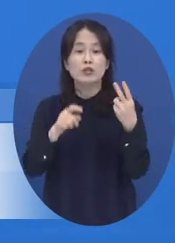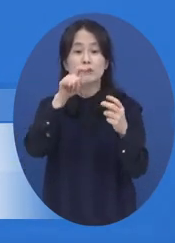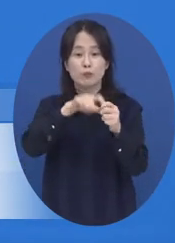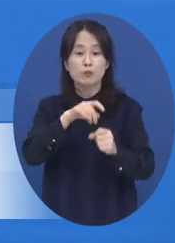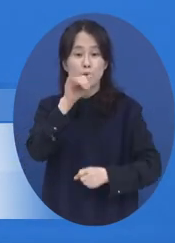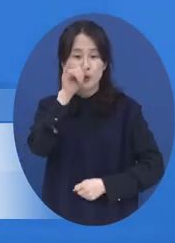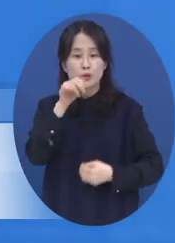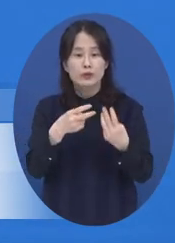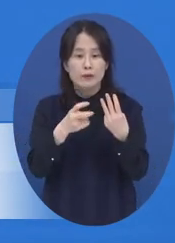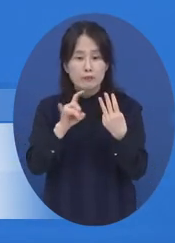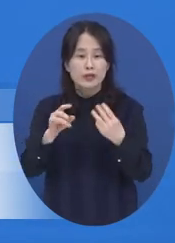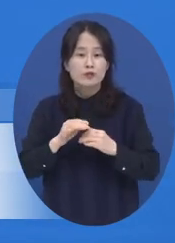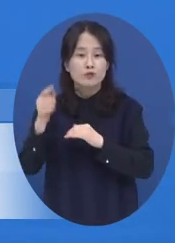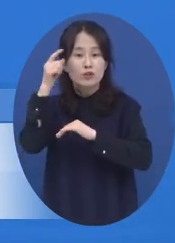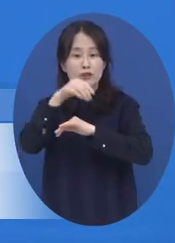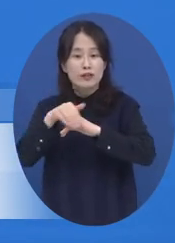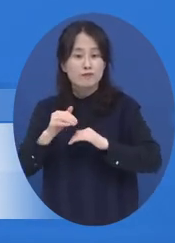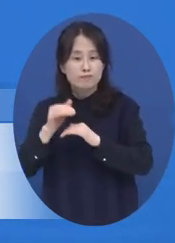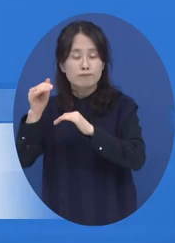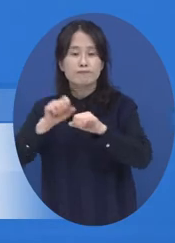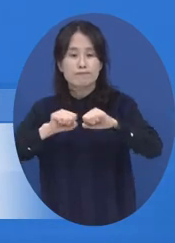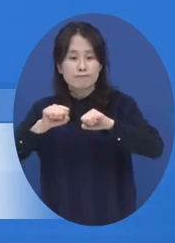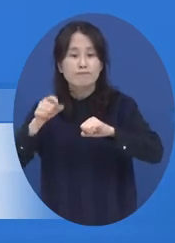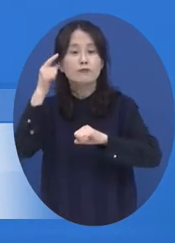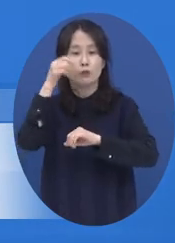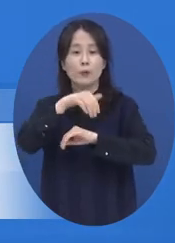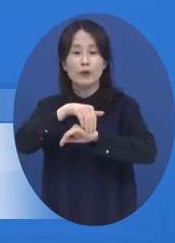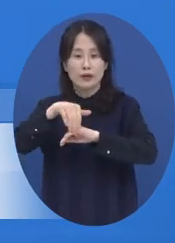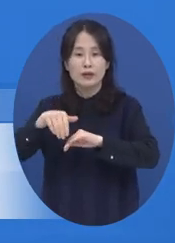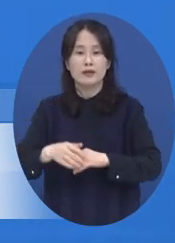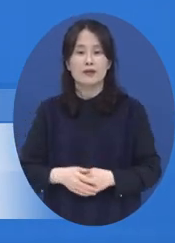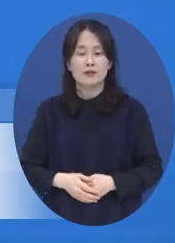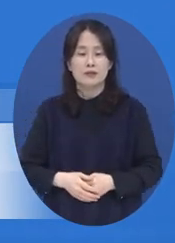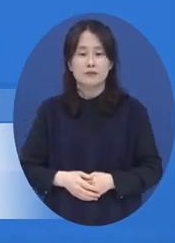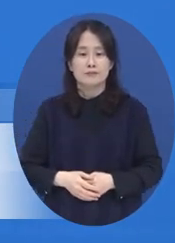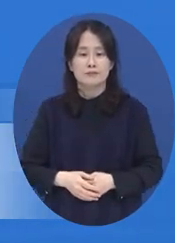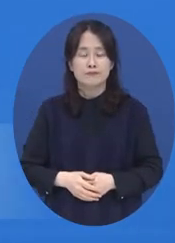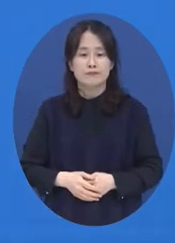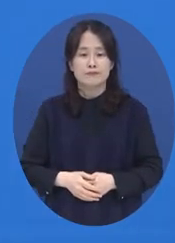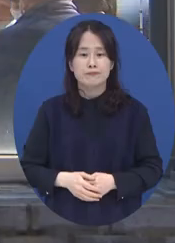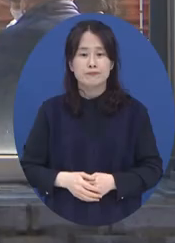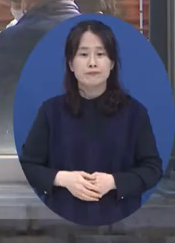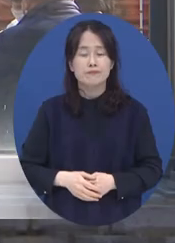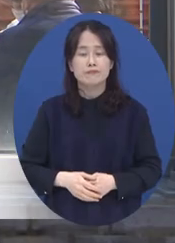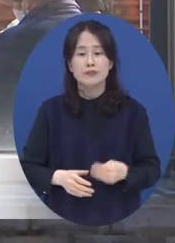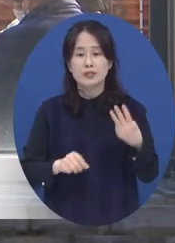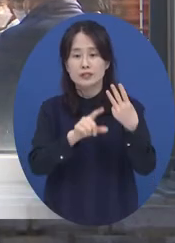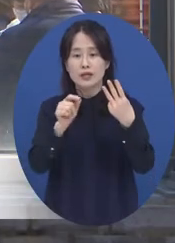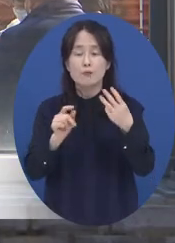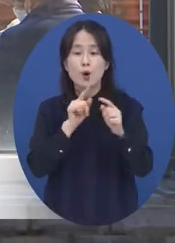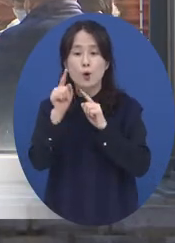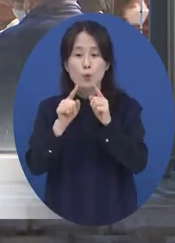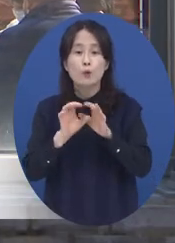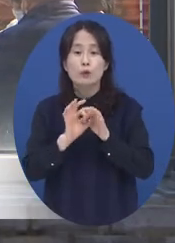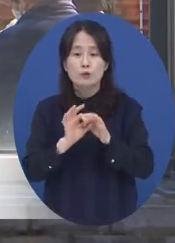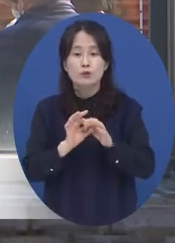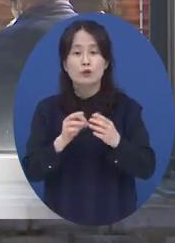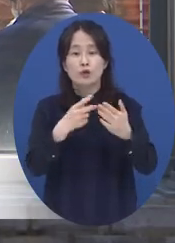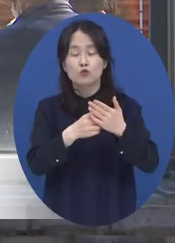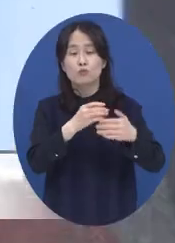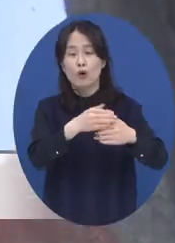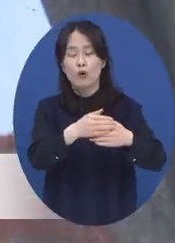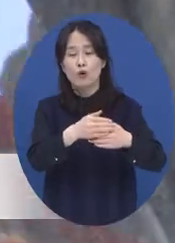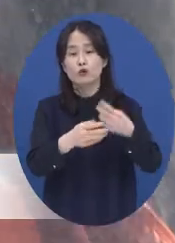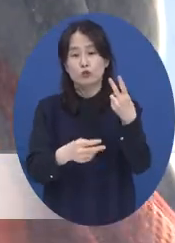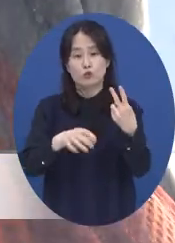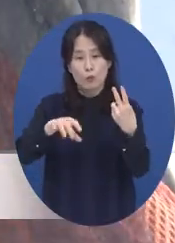예정입니다. 두 가지 목표를 가지고 3대 추진 전략을 추진하여 실행할 계획입니다. 경기도는 다음 달 시군 공모를